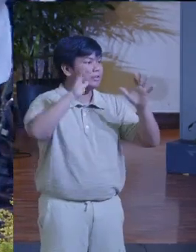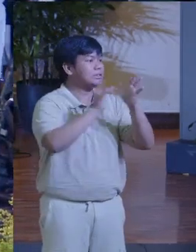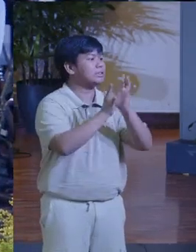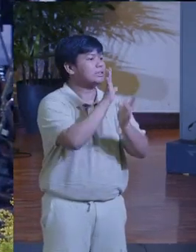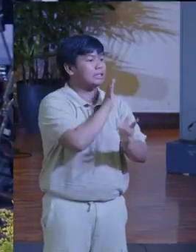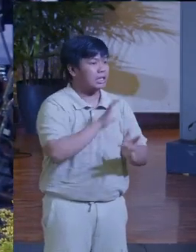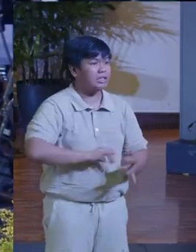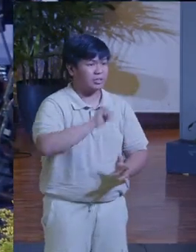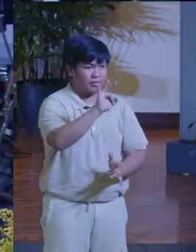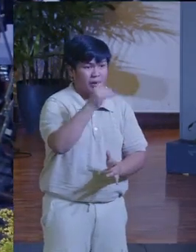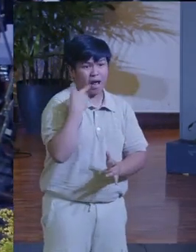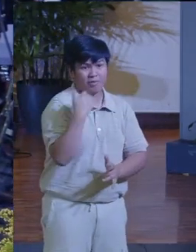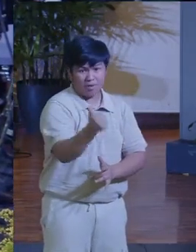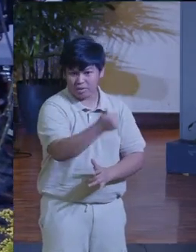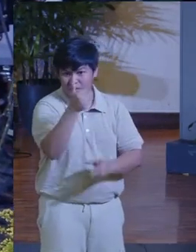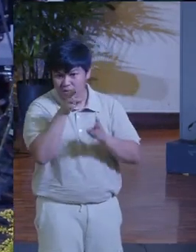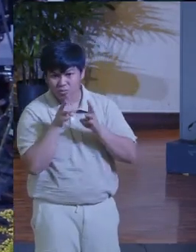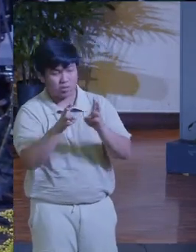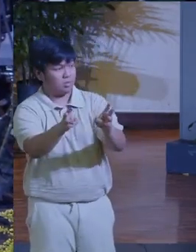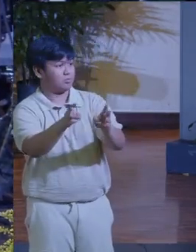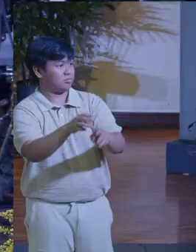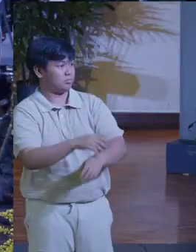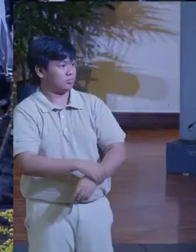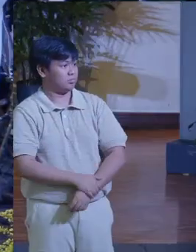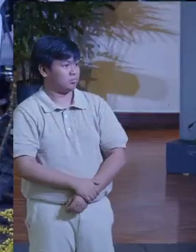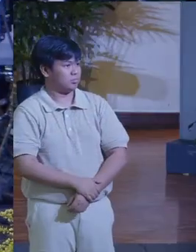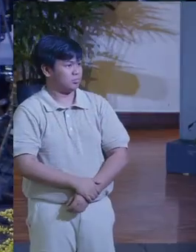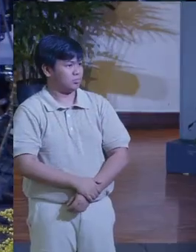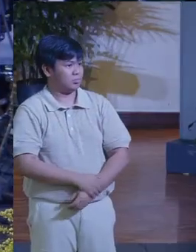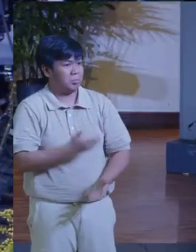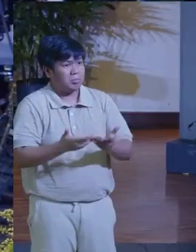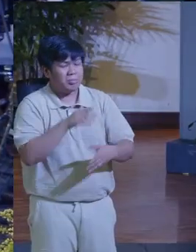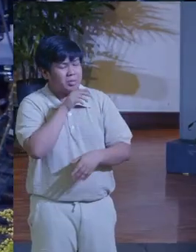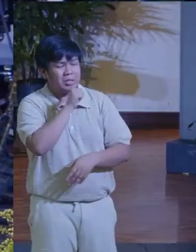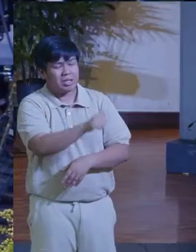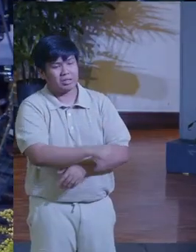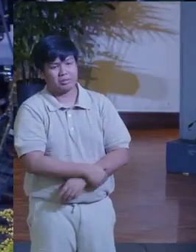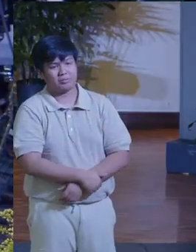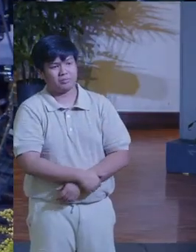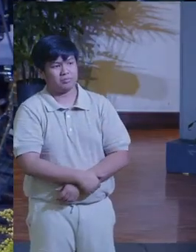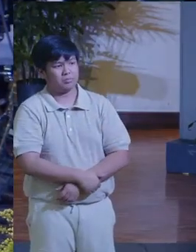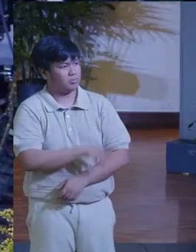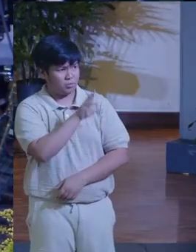kung tayo pwedeng maligtas sa kautusan, hindi niya gagawin yun.